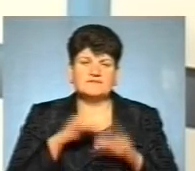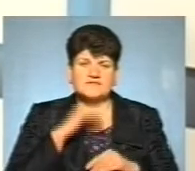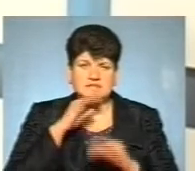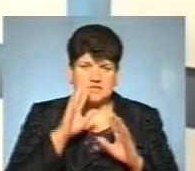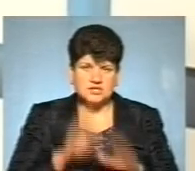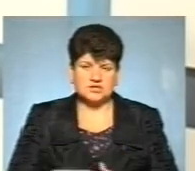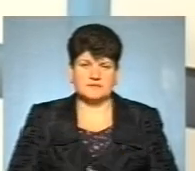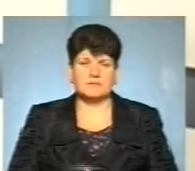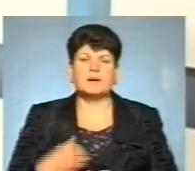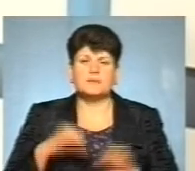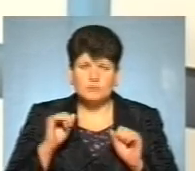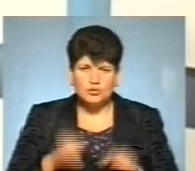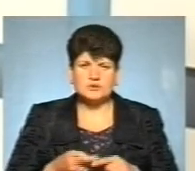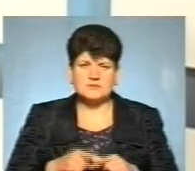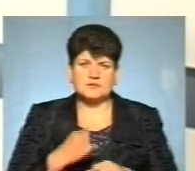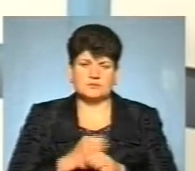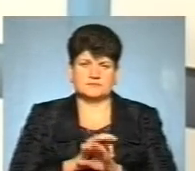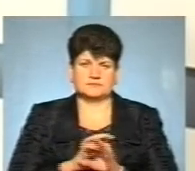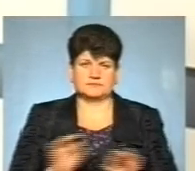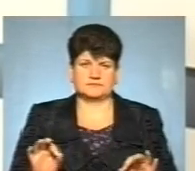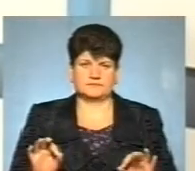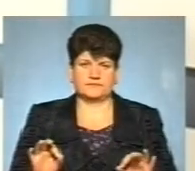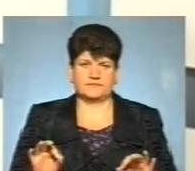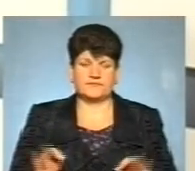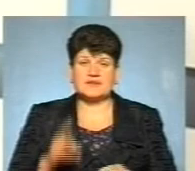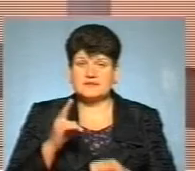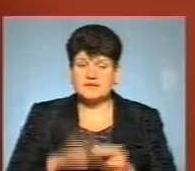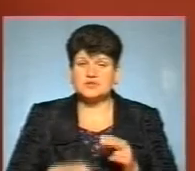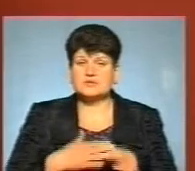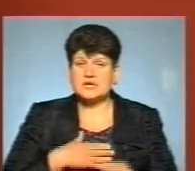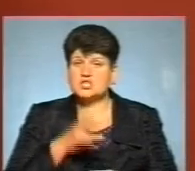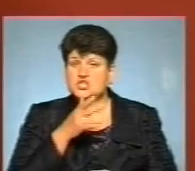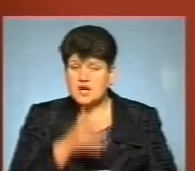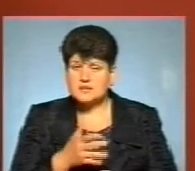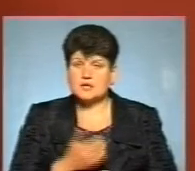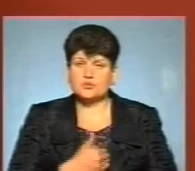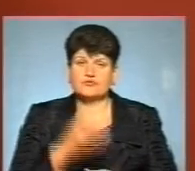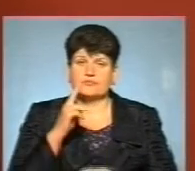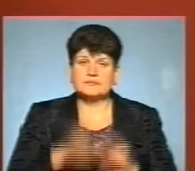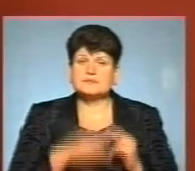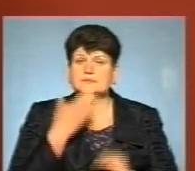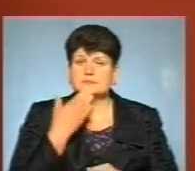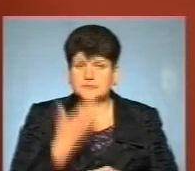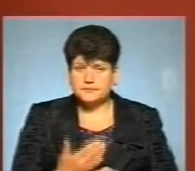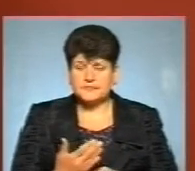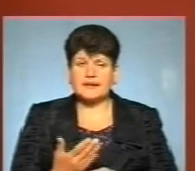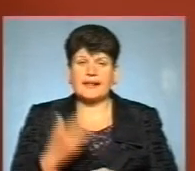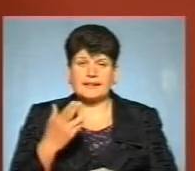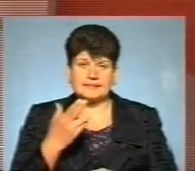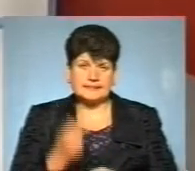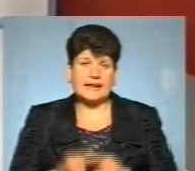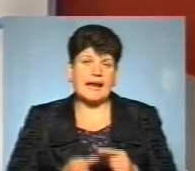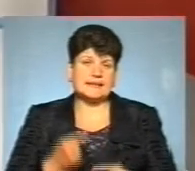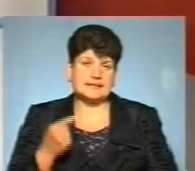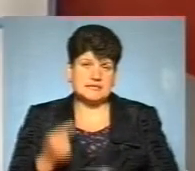Ми можемо це робити з успіхом. Завершується вже наш ефірний час. Наостанок лише запитаю. Традиційно